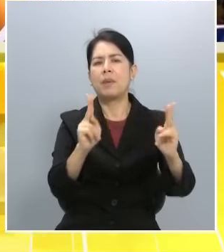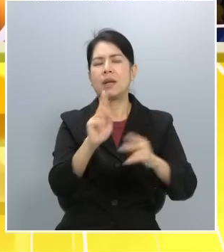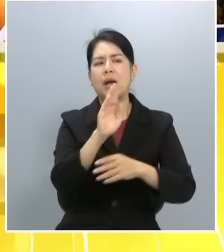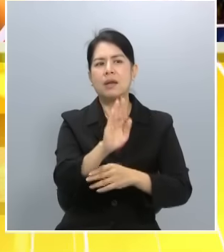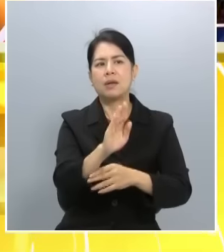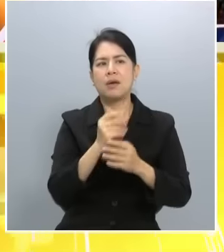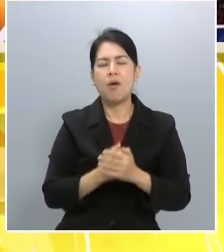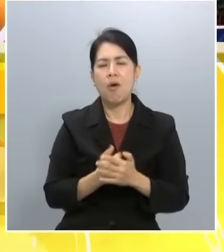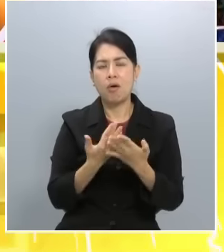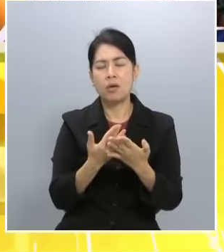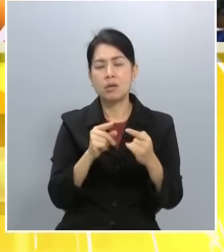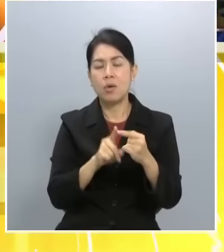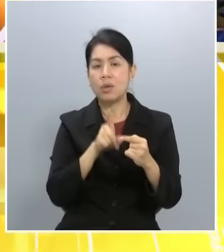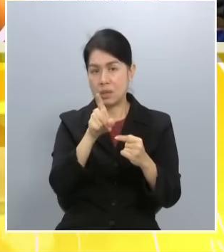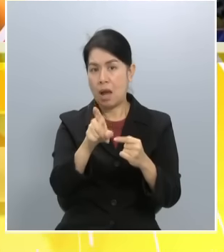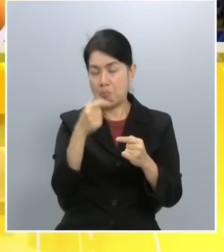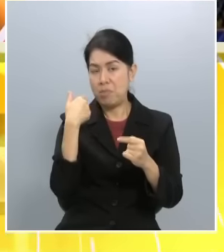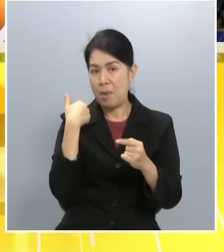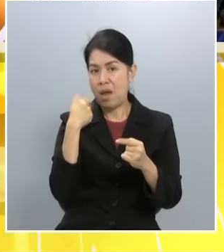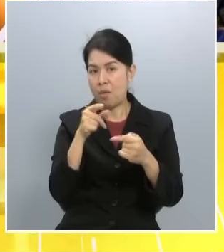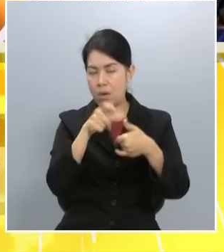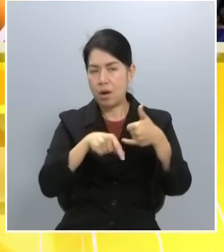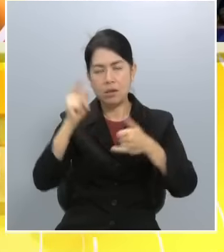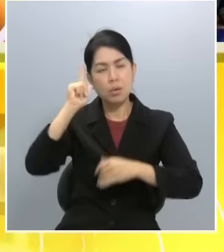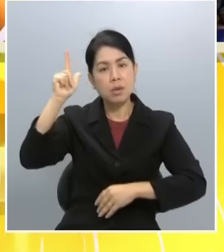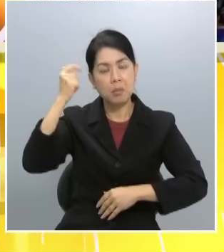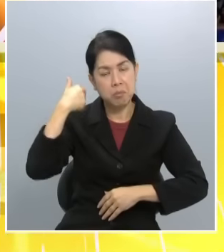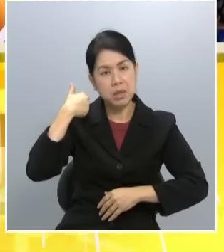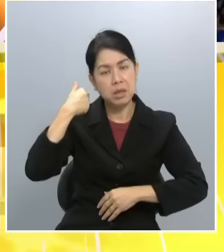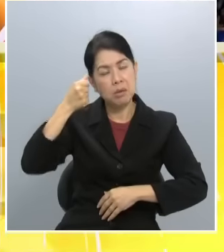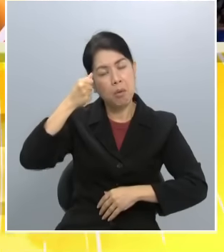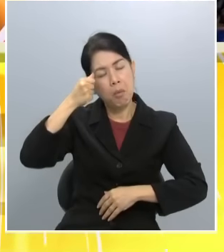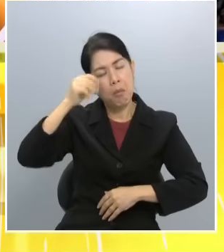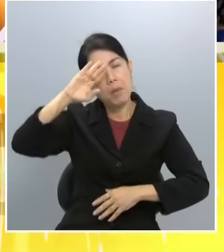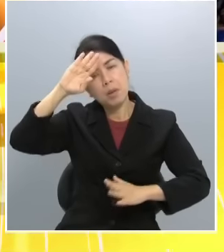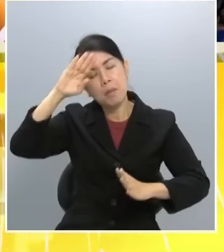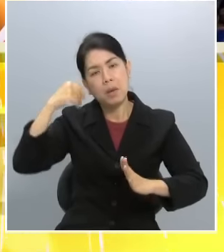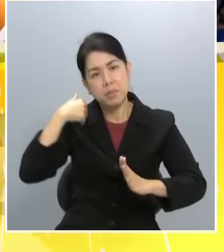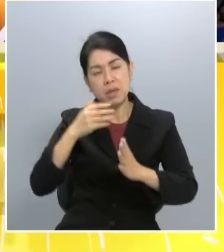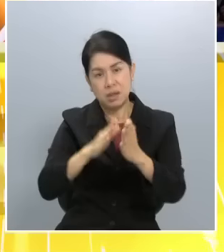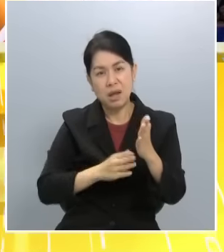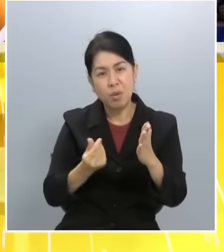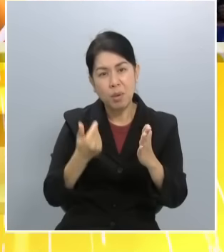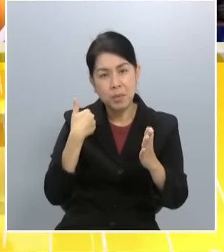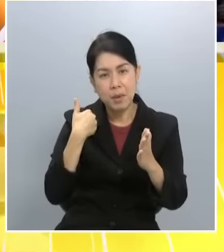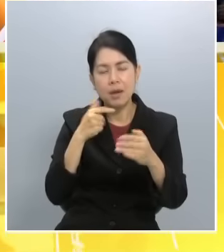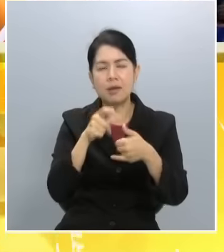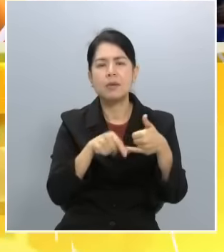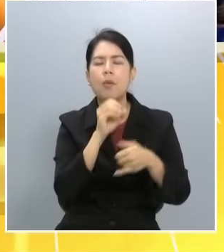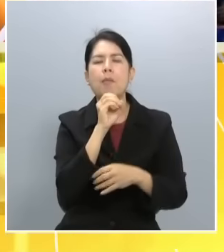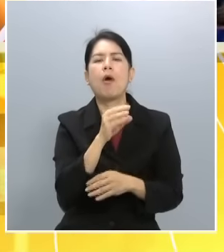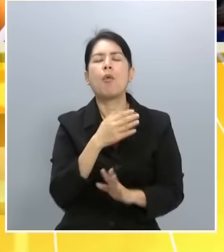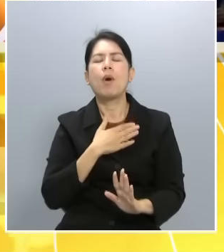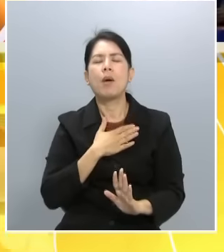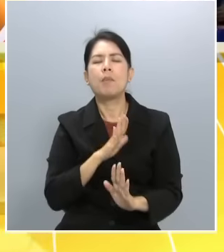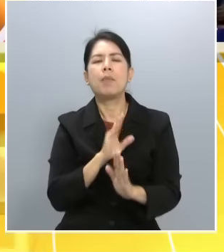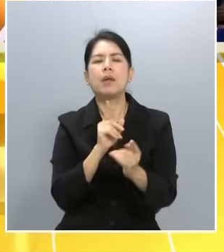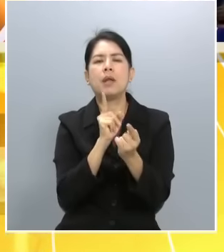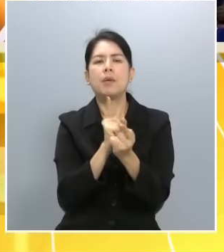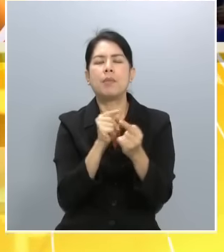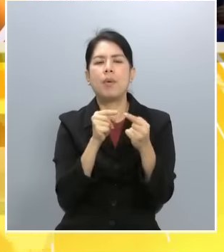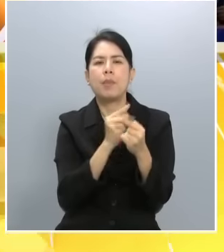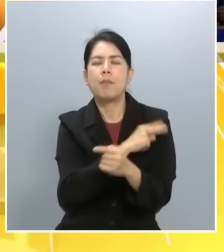ได้ถามไหมคุณชัยชนะบอกว่ากรรมการตำรวจไม่ขอก้าวล่วงการรักษาของแพทย์แต่มาเพื่อตรวจสอบข้อเท็จจริง